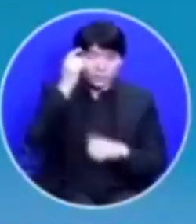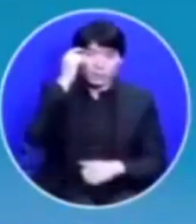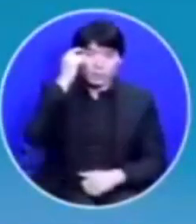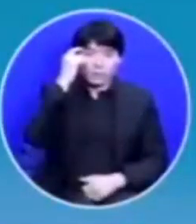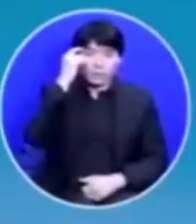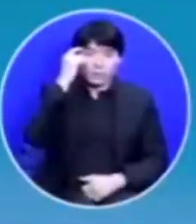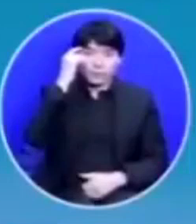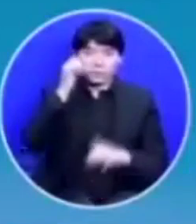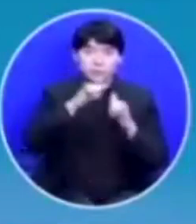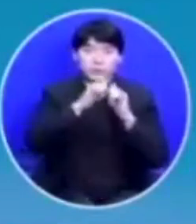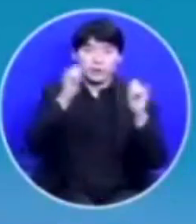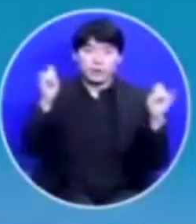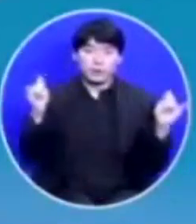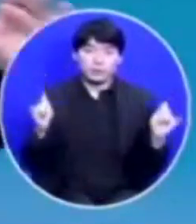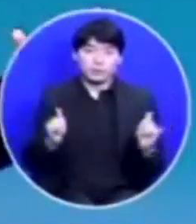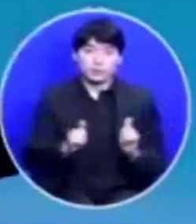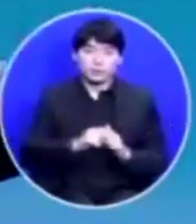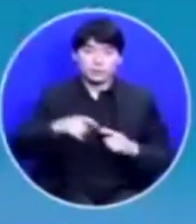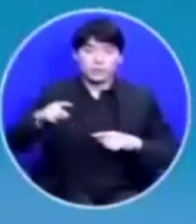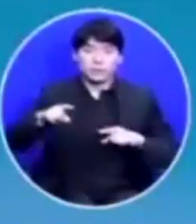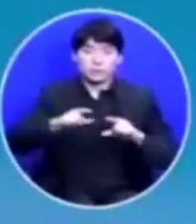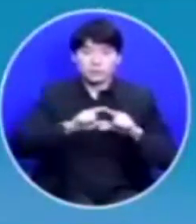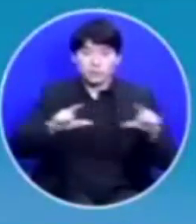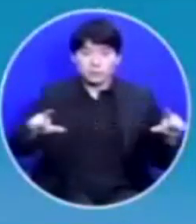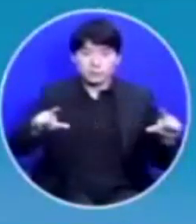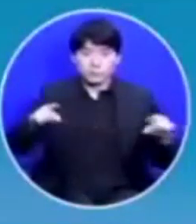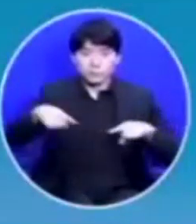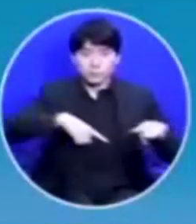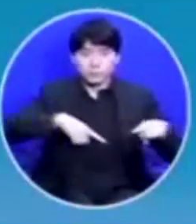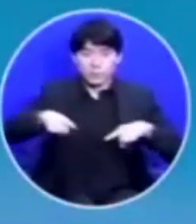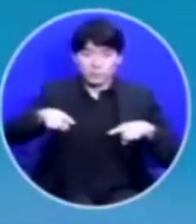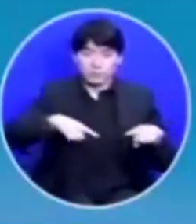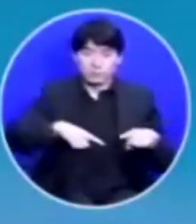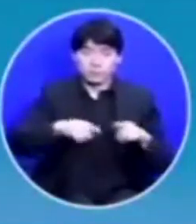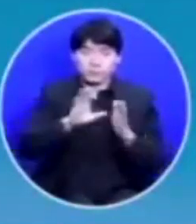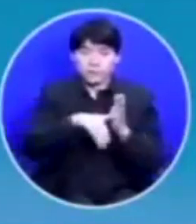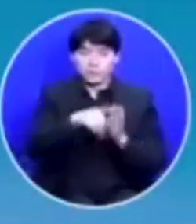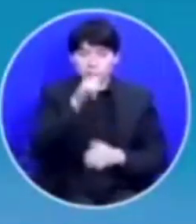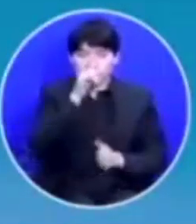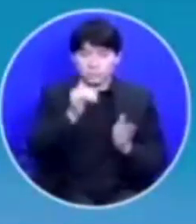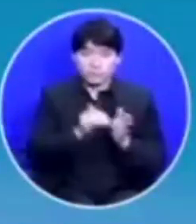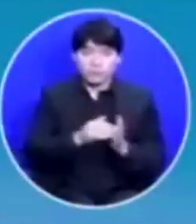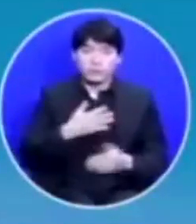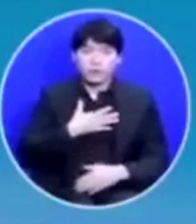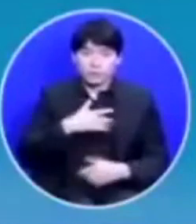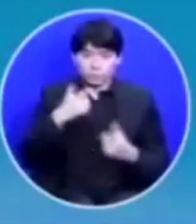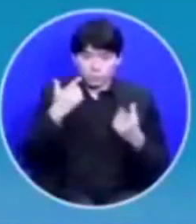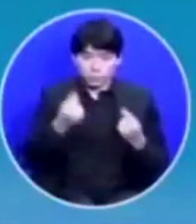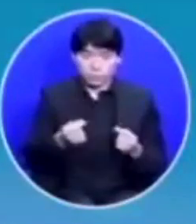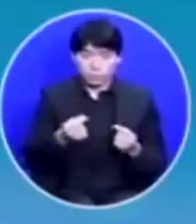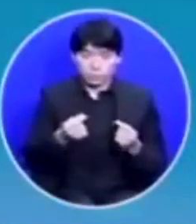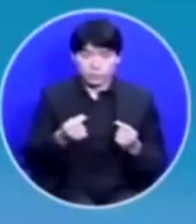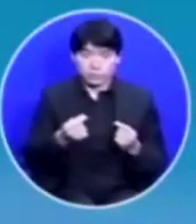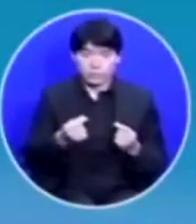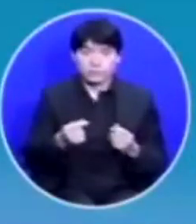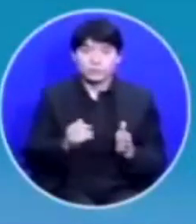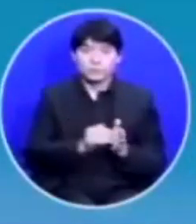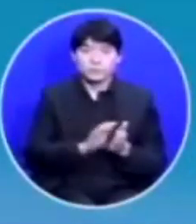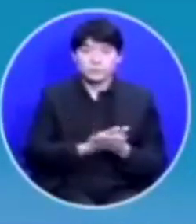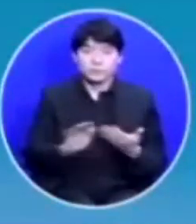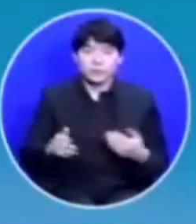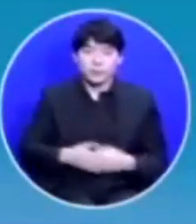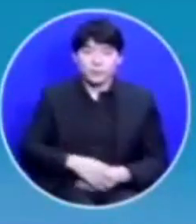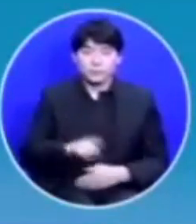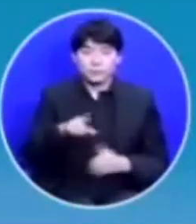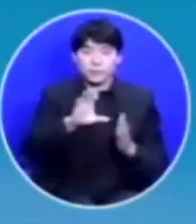사회를 에 지배하던 때가 있었지 얼마 아니었습니다 저도 그런 세대 중에 하나죠 그 때는